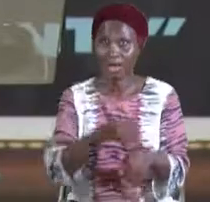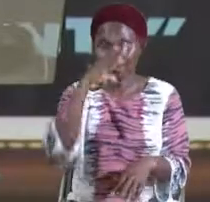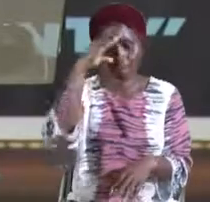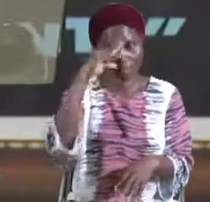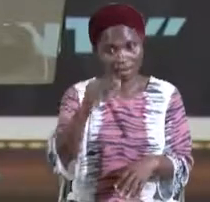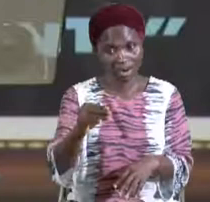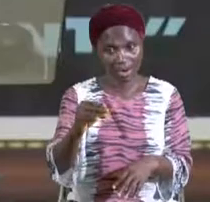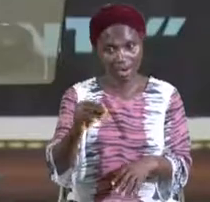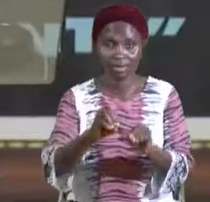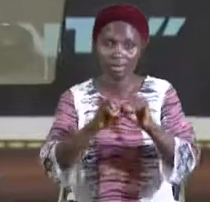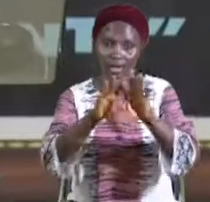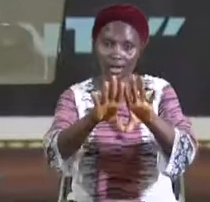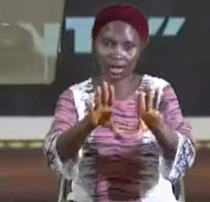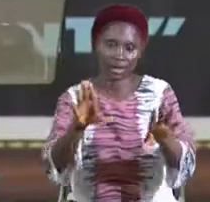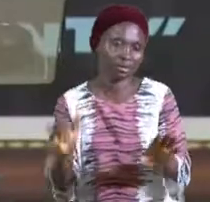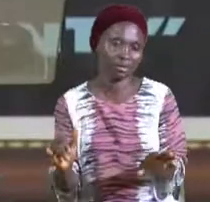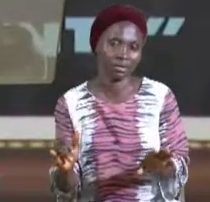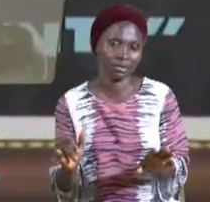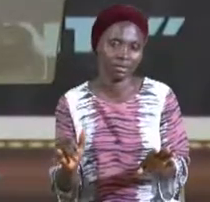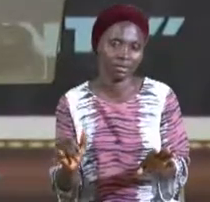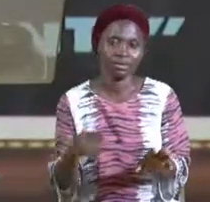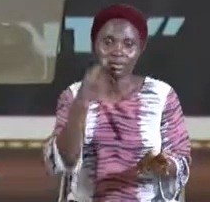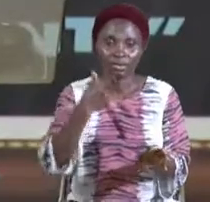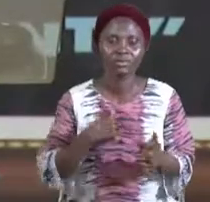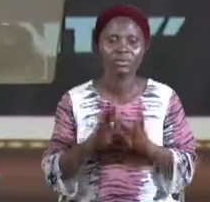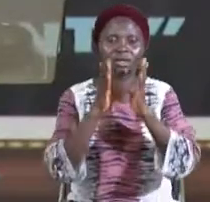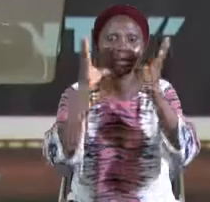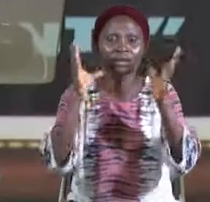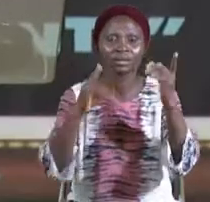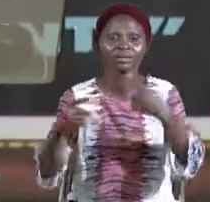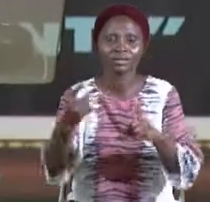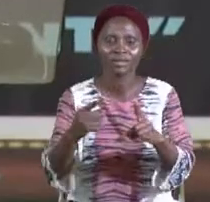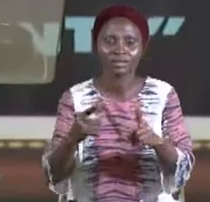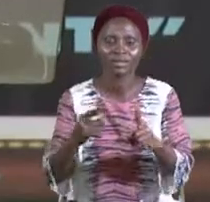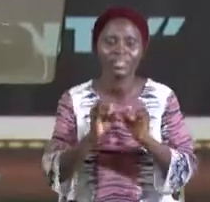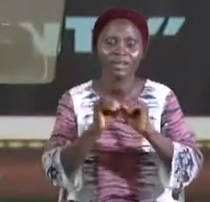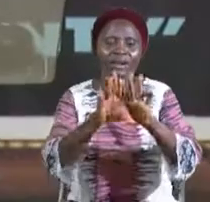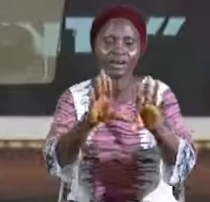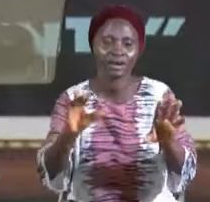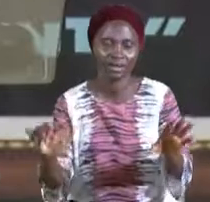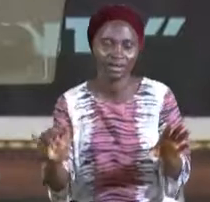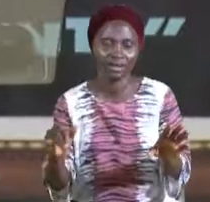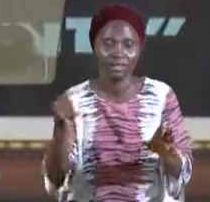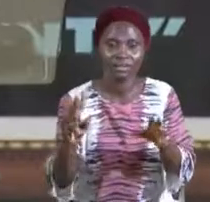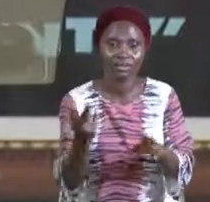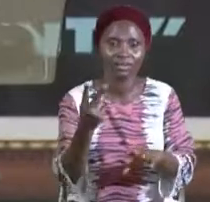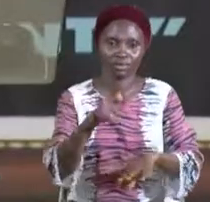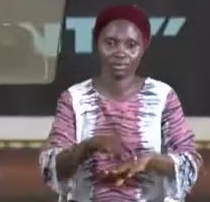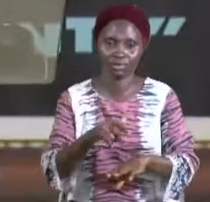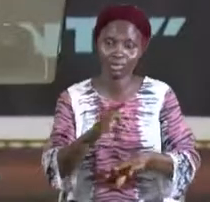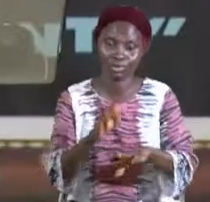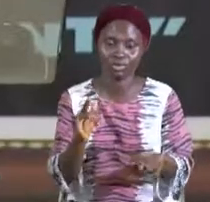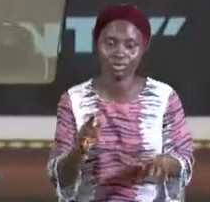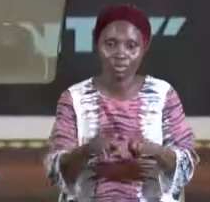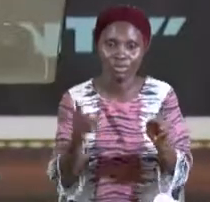distinctement. Dites-moi, il vit comment? Il vit tout comment? Dites-moi à haute voix. La seconde touche a apporté